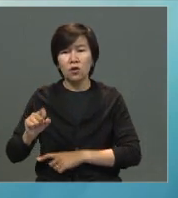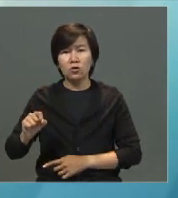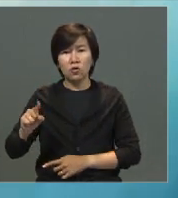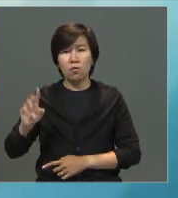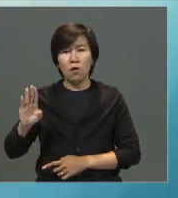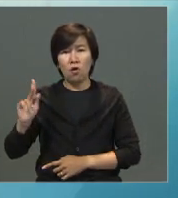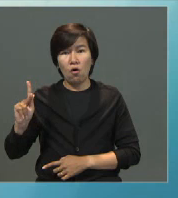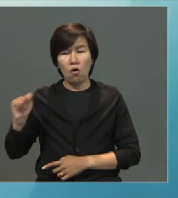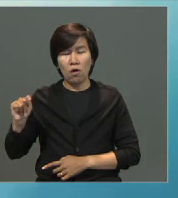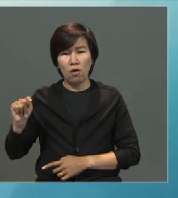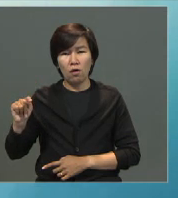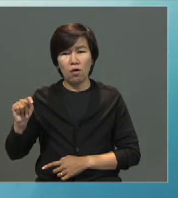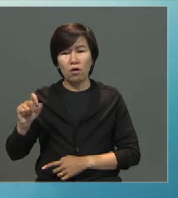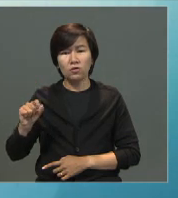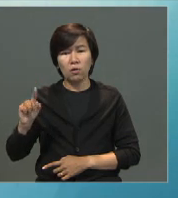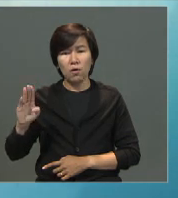กรกฎาคมหลังจากเข้าสปกสภ.